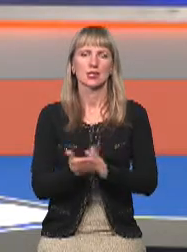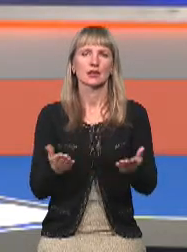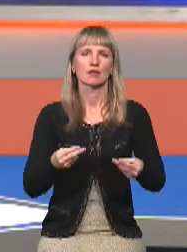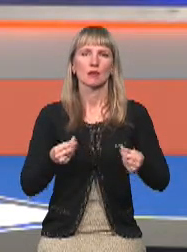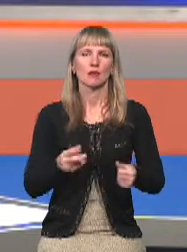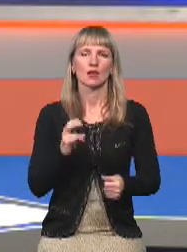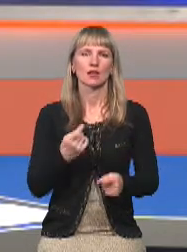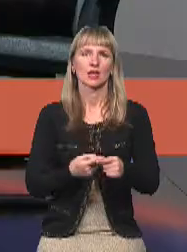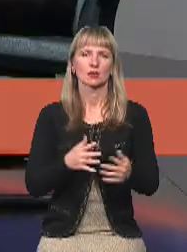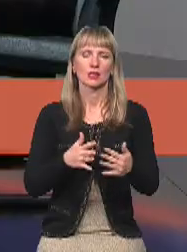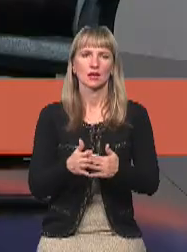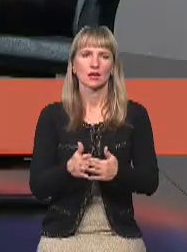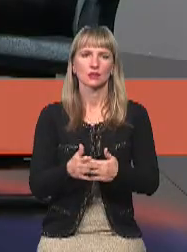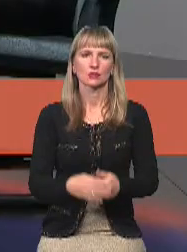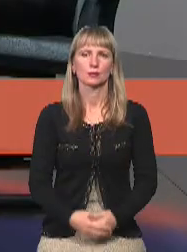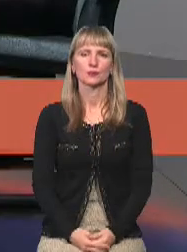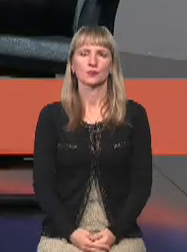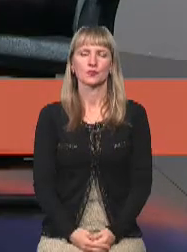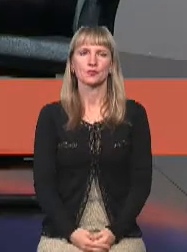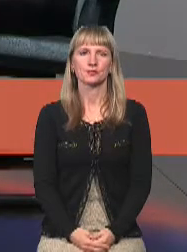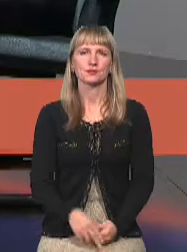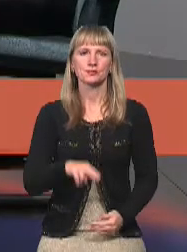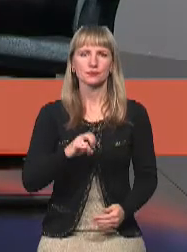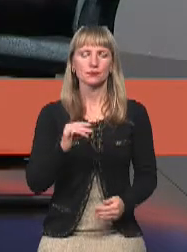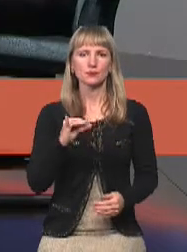цю інтеграцію. Пані Юля,